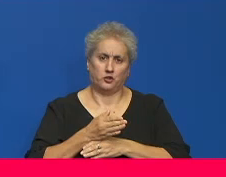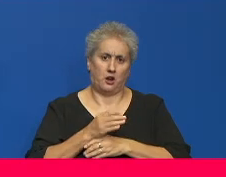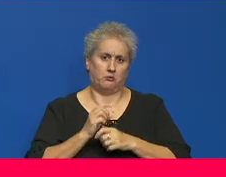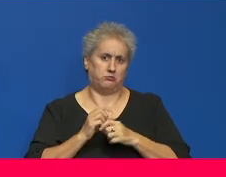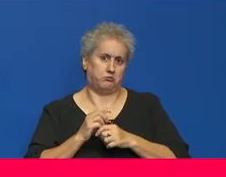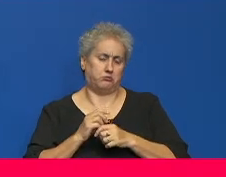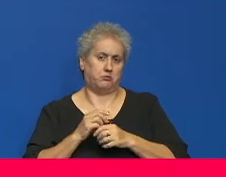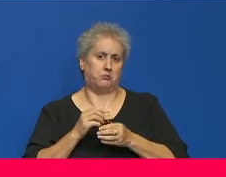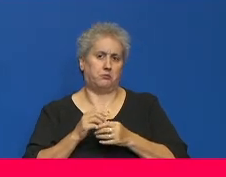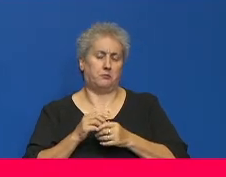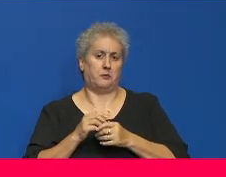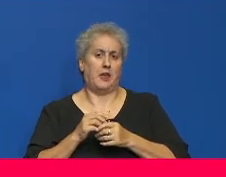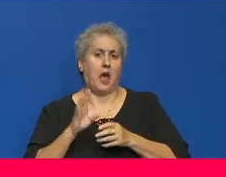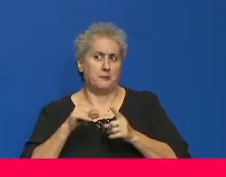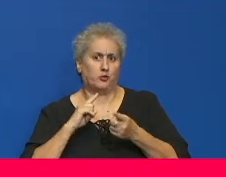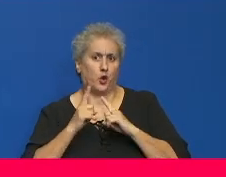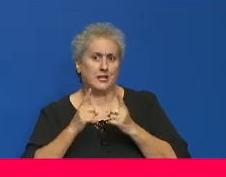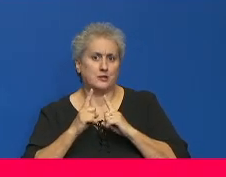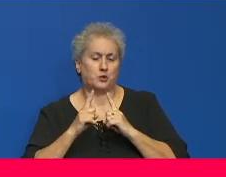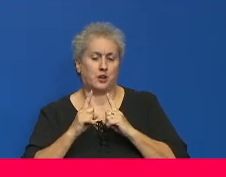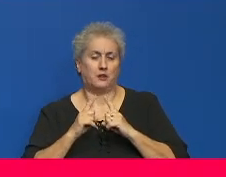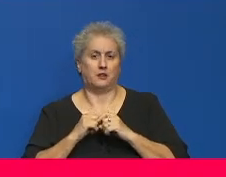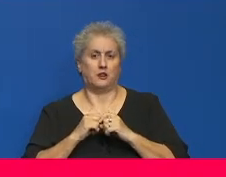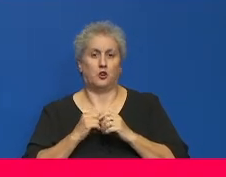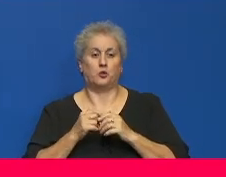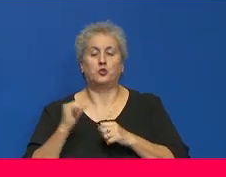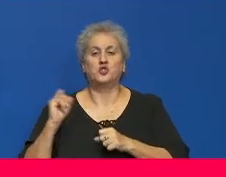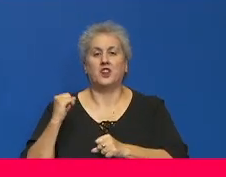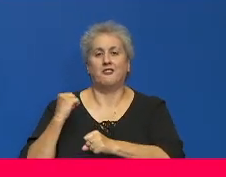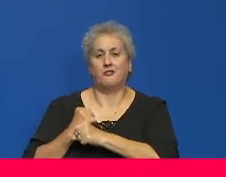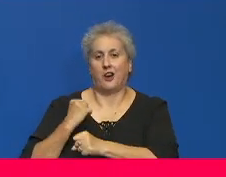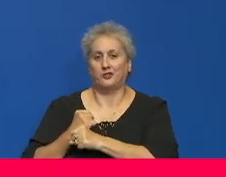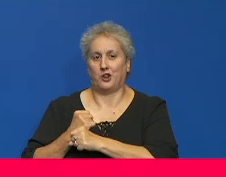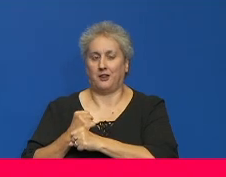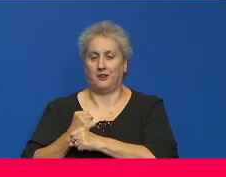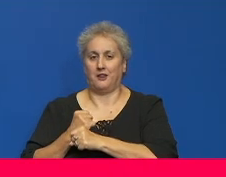Sigur, am avut o discuție din dialogul purtat cu procesatorii și cu